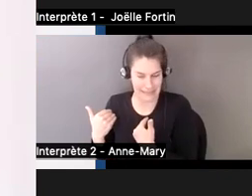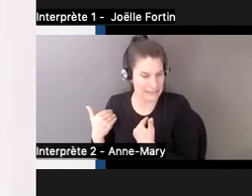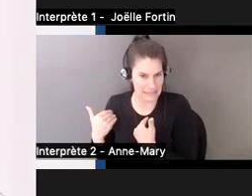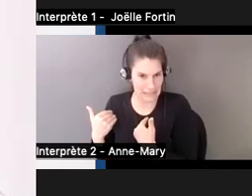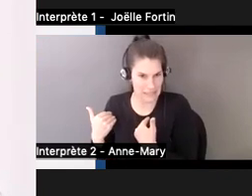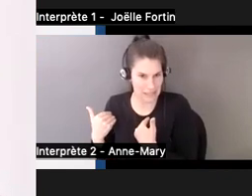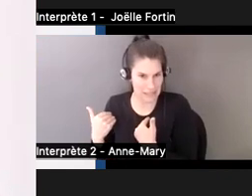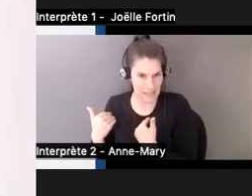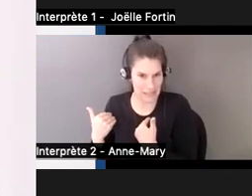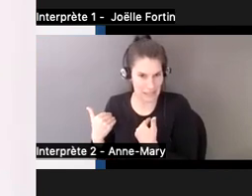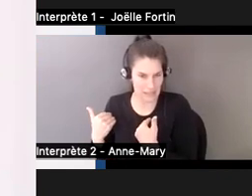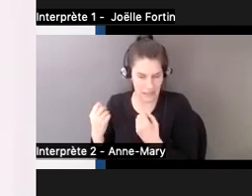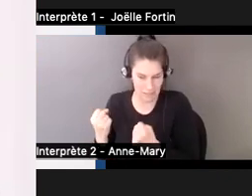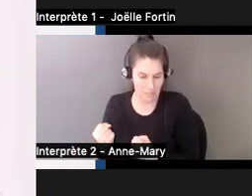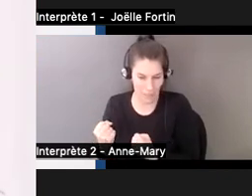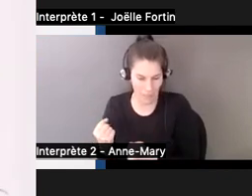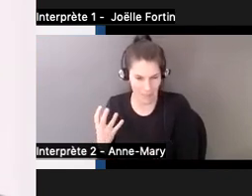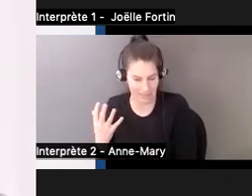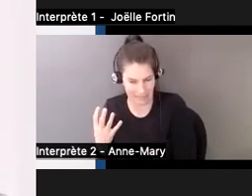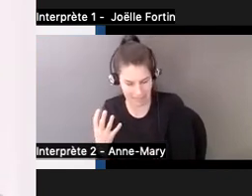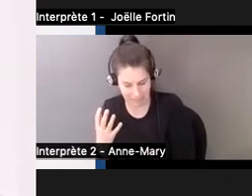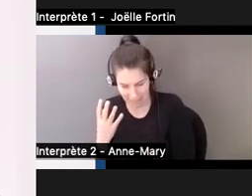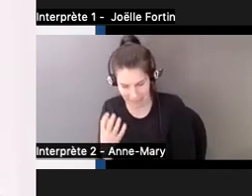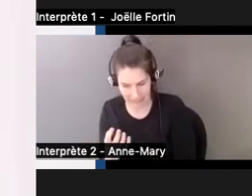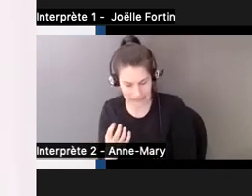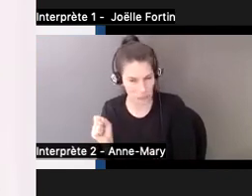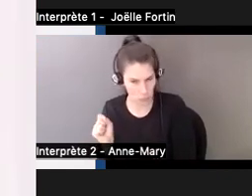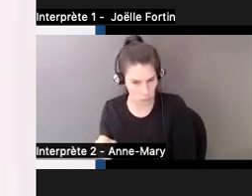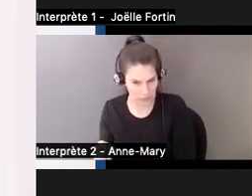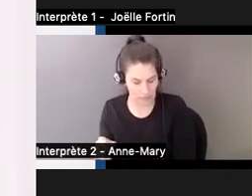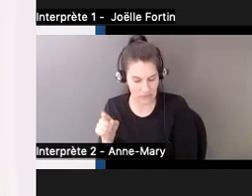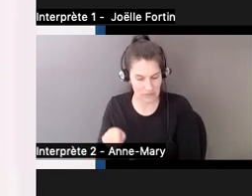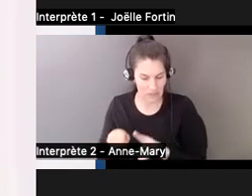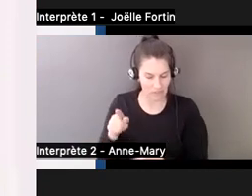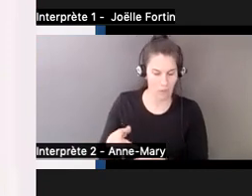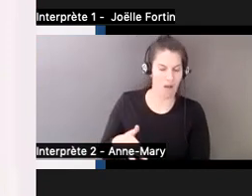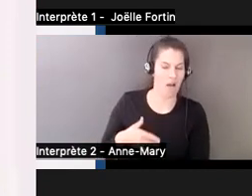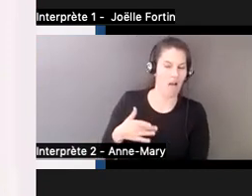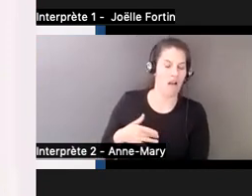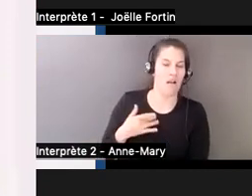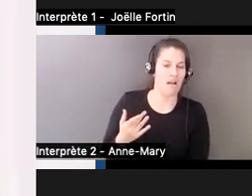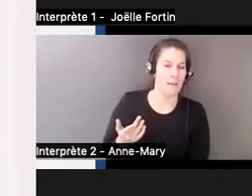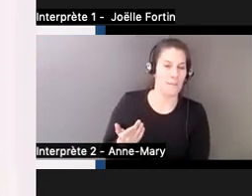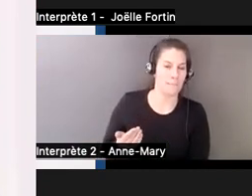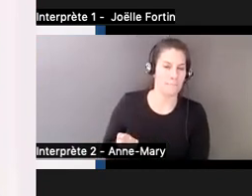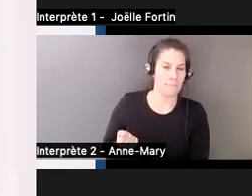Alors, ça peut être triste, puisqu'il y a des fois où on réalise, parce qu'on vit on